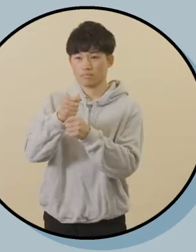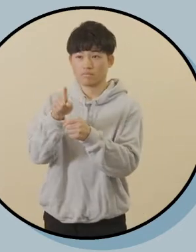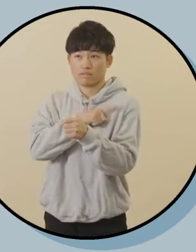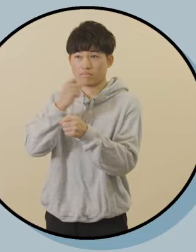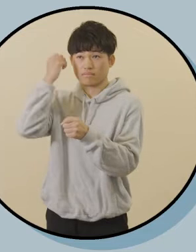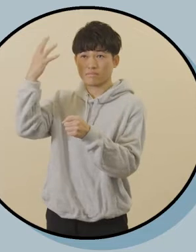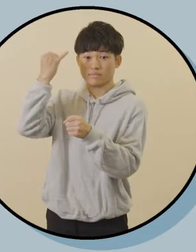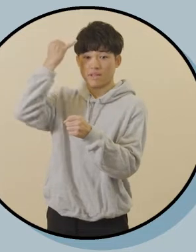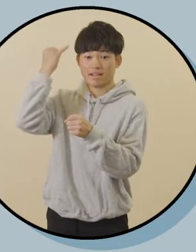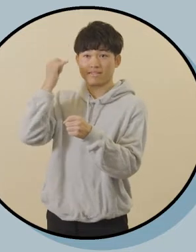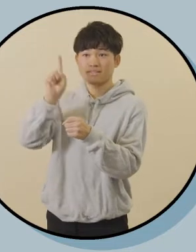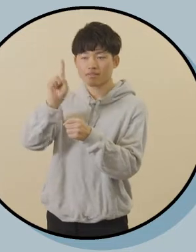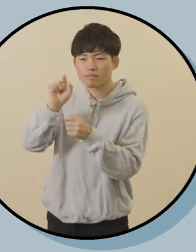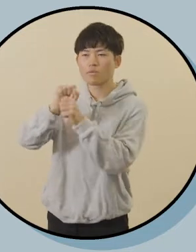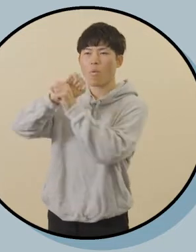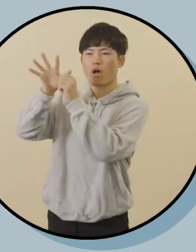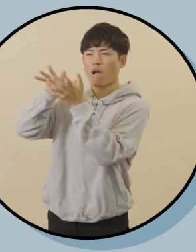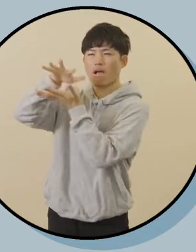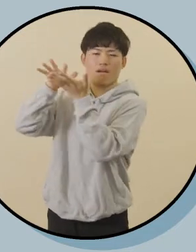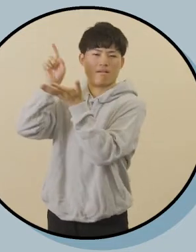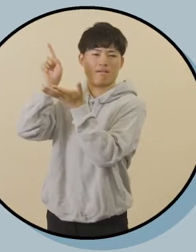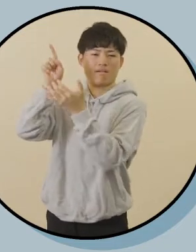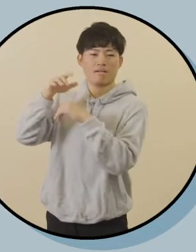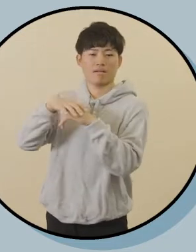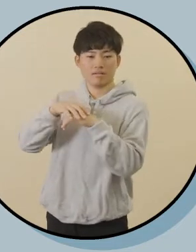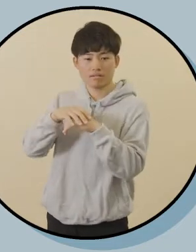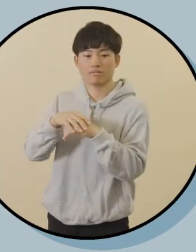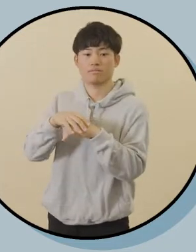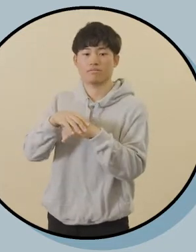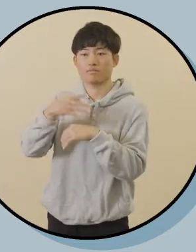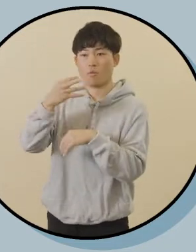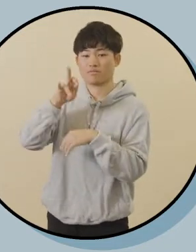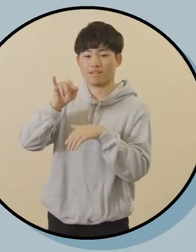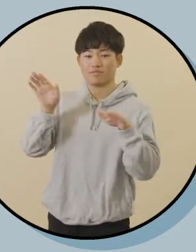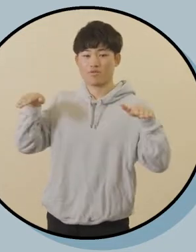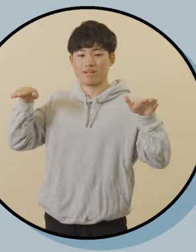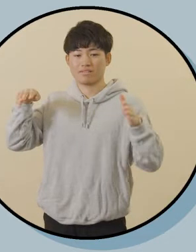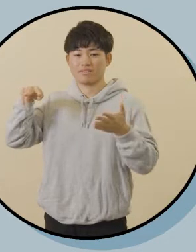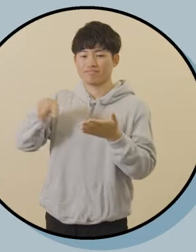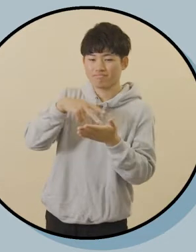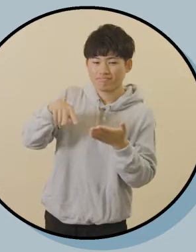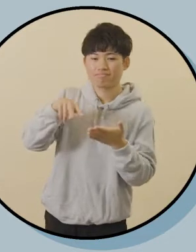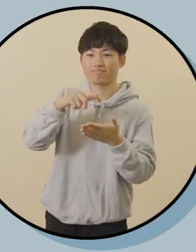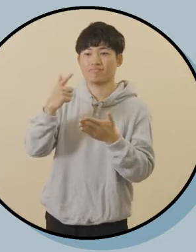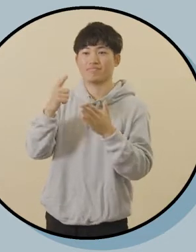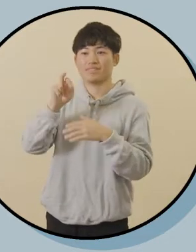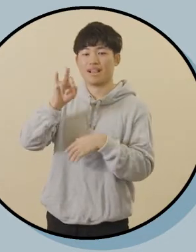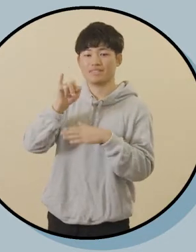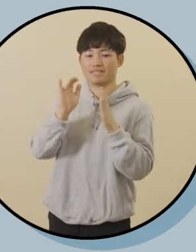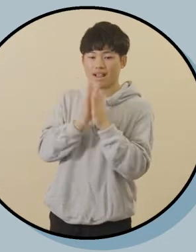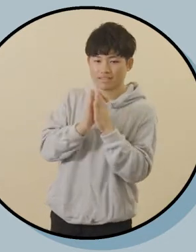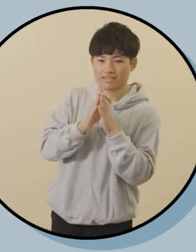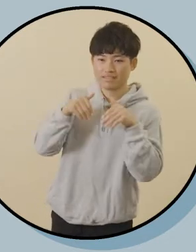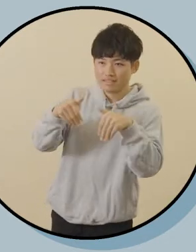ース、最初のイメージでは、まあ、コロナ禍っていうのもあって、その、まあ、妖精たちと踊るとか、精霊と